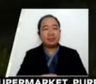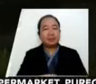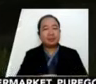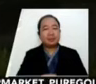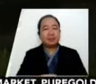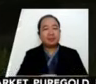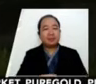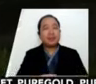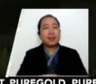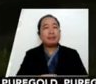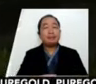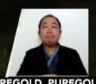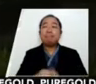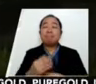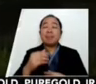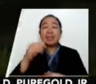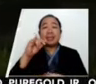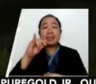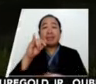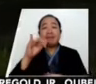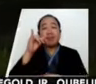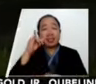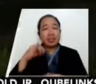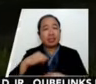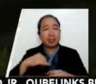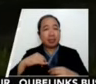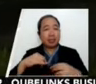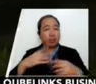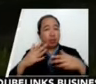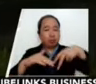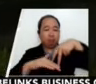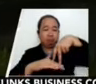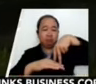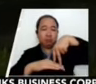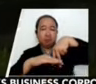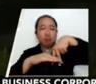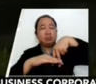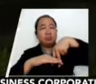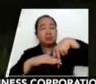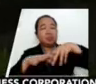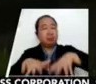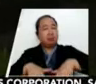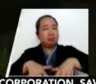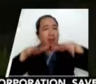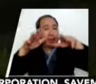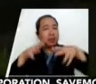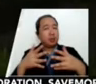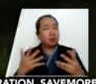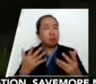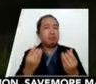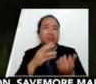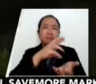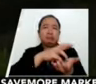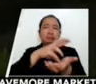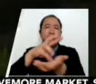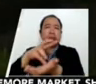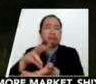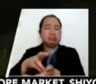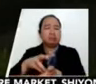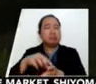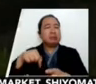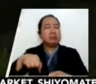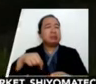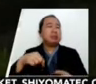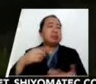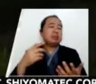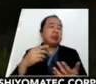Emil, kung kahapon lagpas baywang ang lalim ng baha sa maraming lugar sa Dato Muntawal at Pagalungan, Maguindanao del